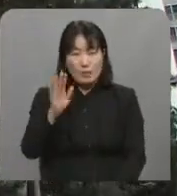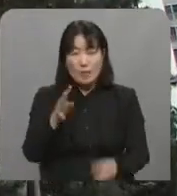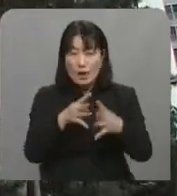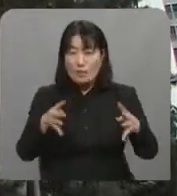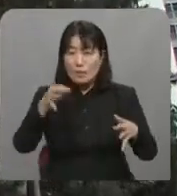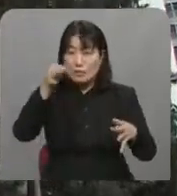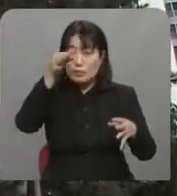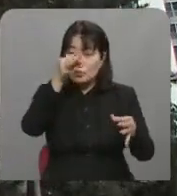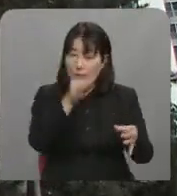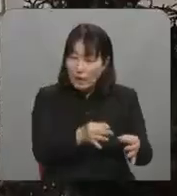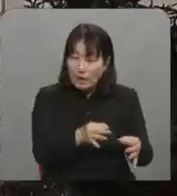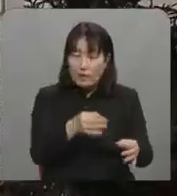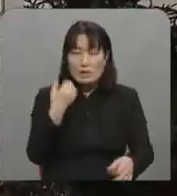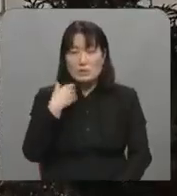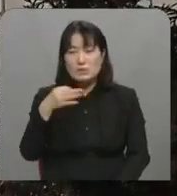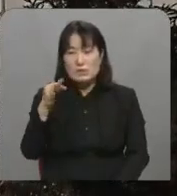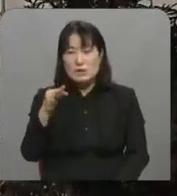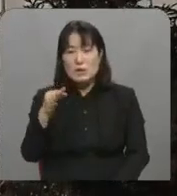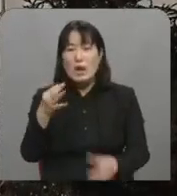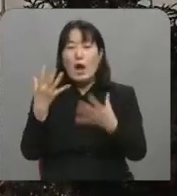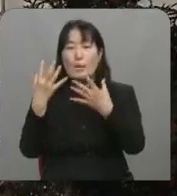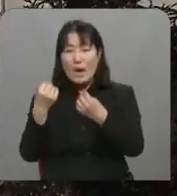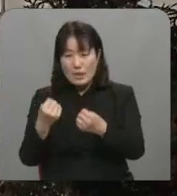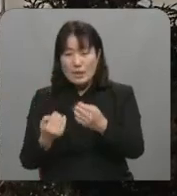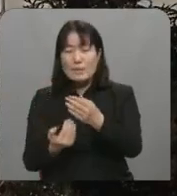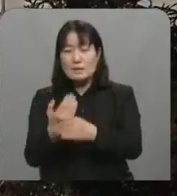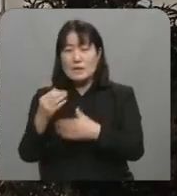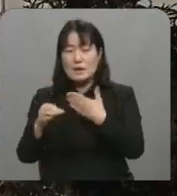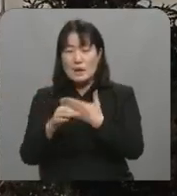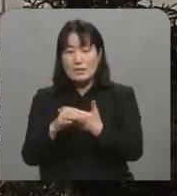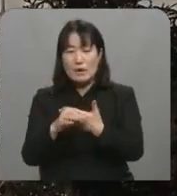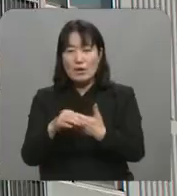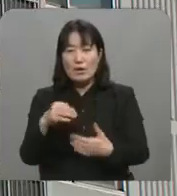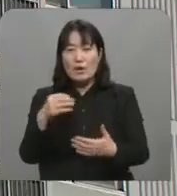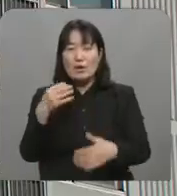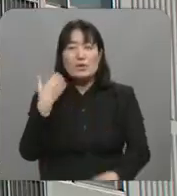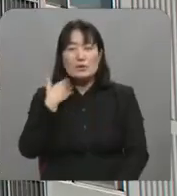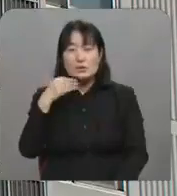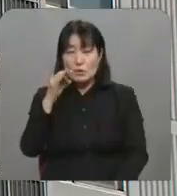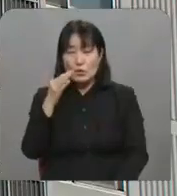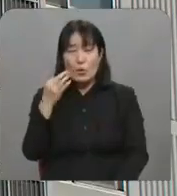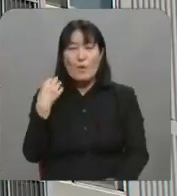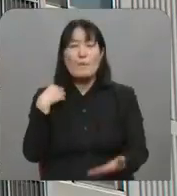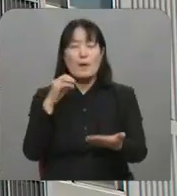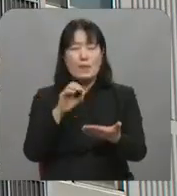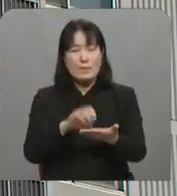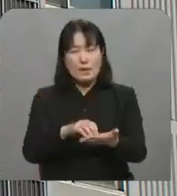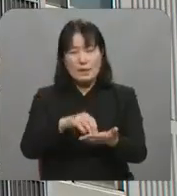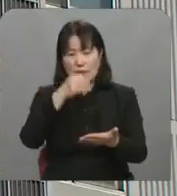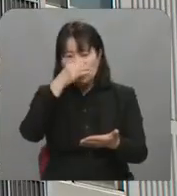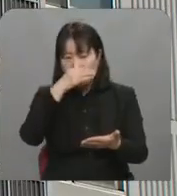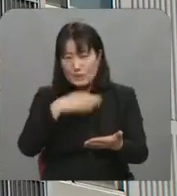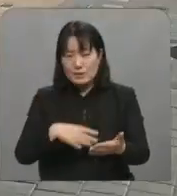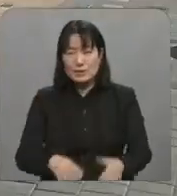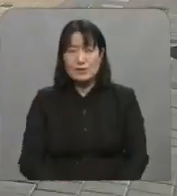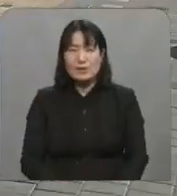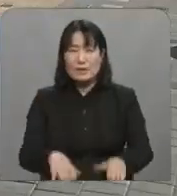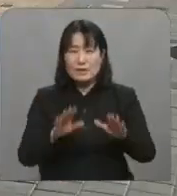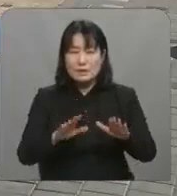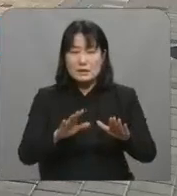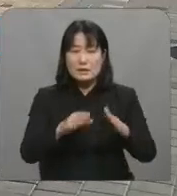매매가가 하락하거나 전세 물량이 많아질 경우 전세금을 제때 반환받지 못할 수 있습니다. 현재